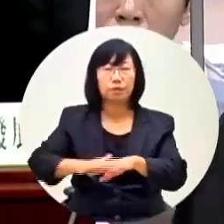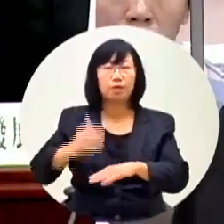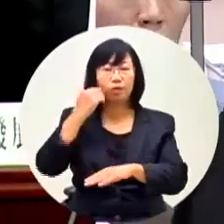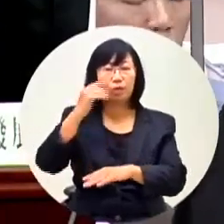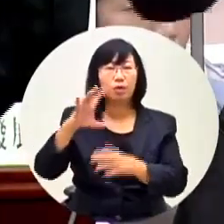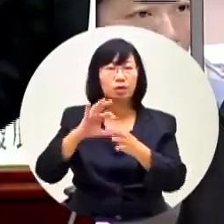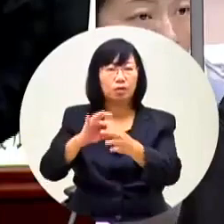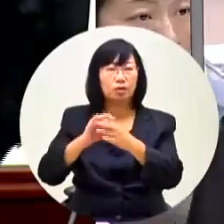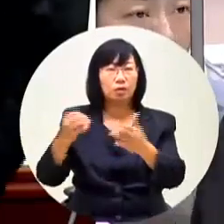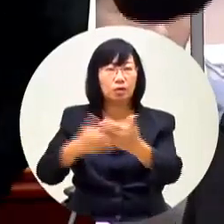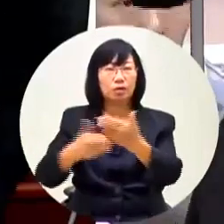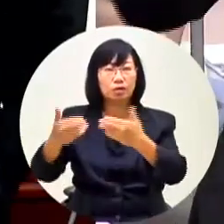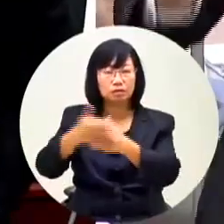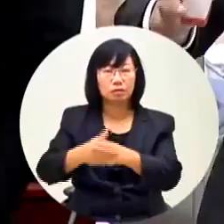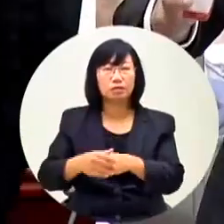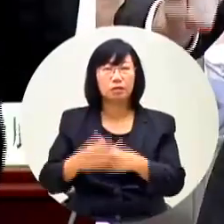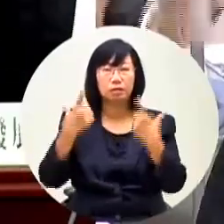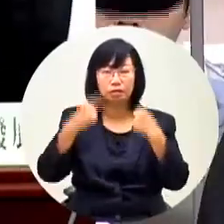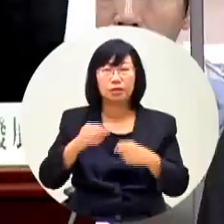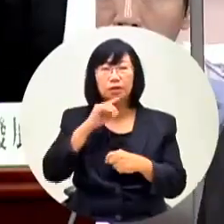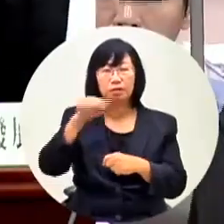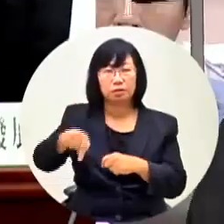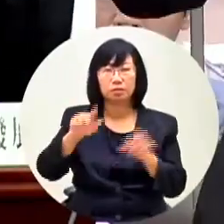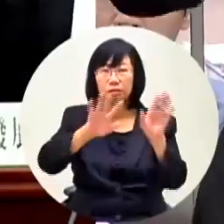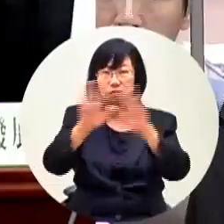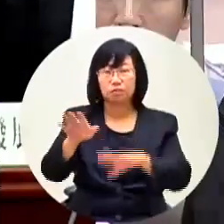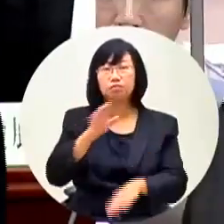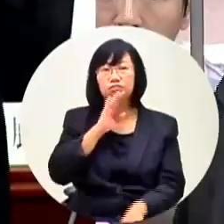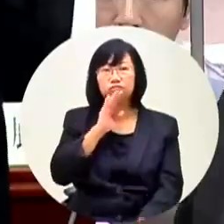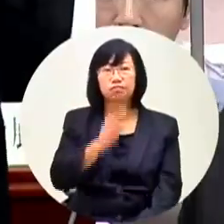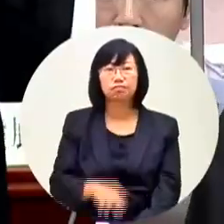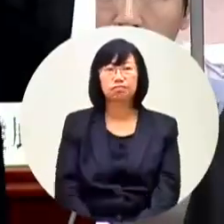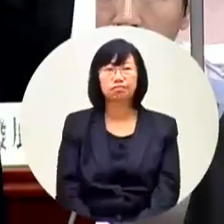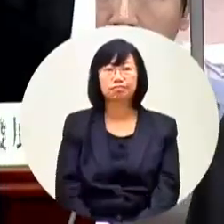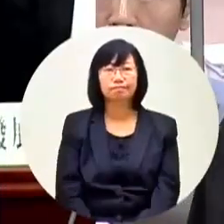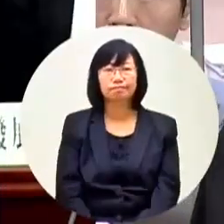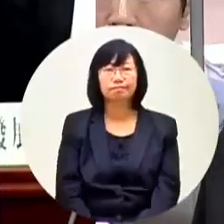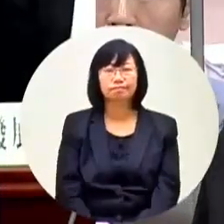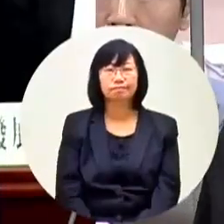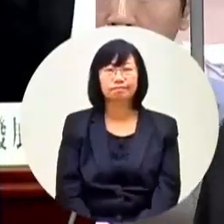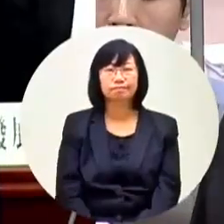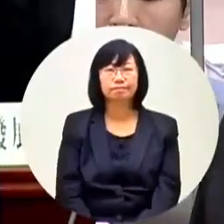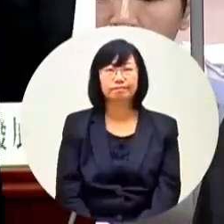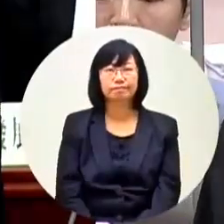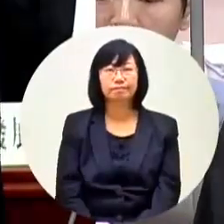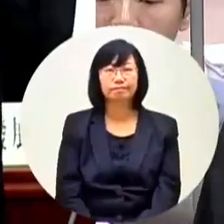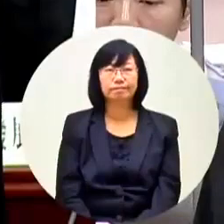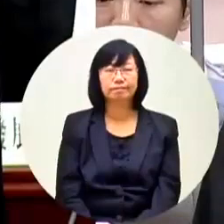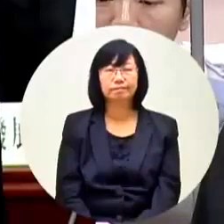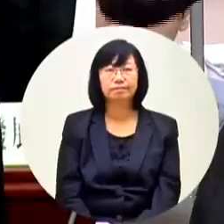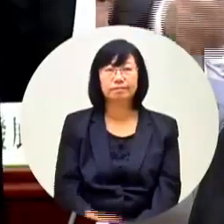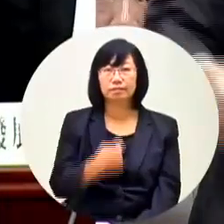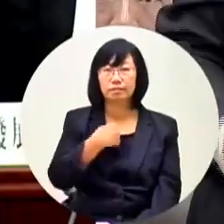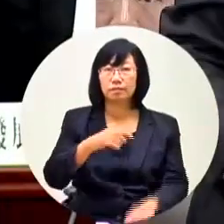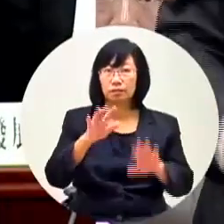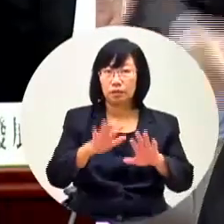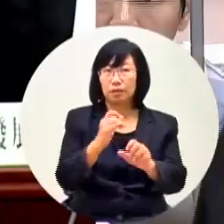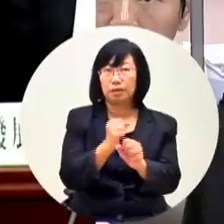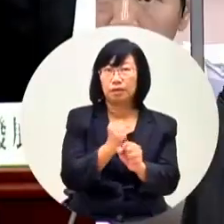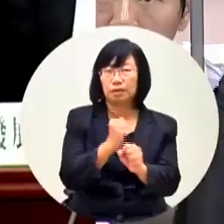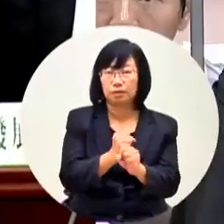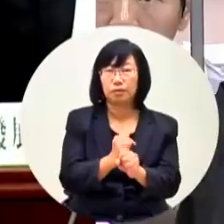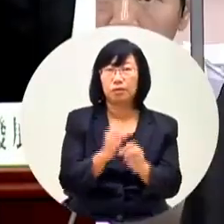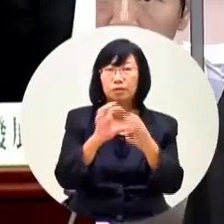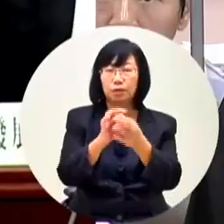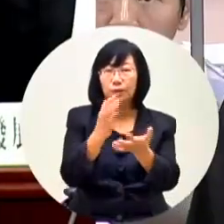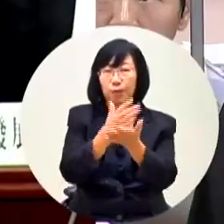让它先通，本来就这种样子啊。 过了2个月还在做道路施工。 我现在在做这个排水